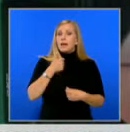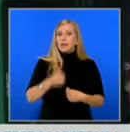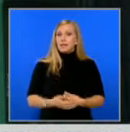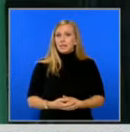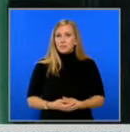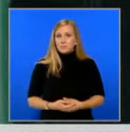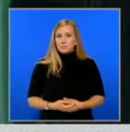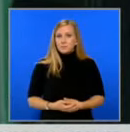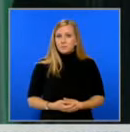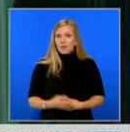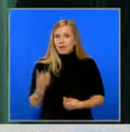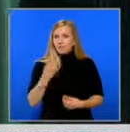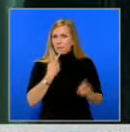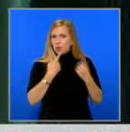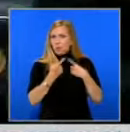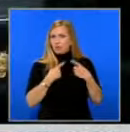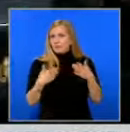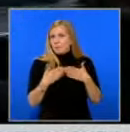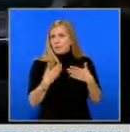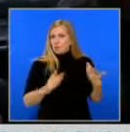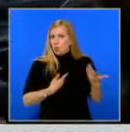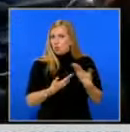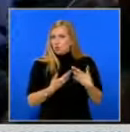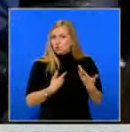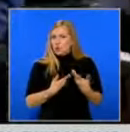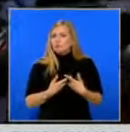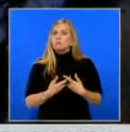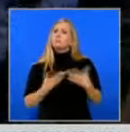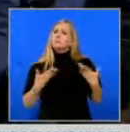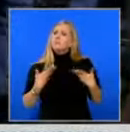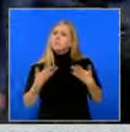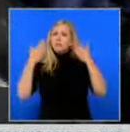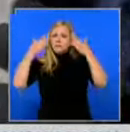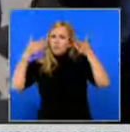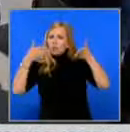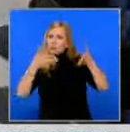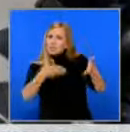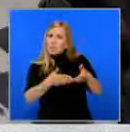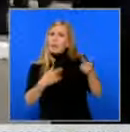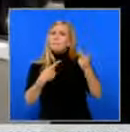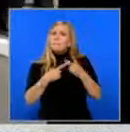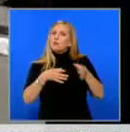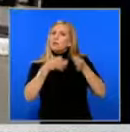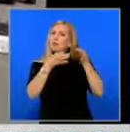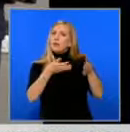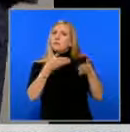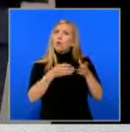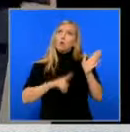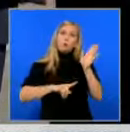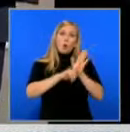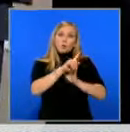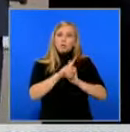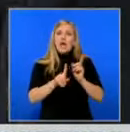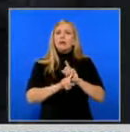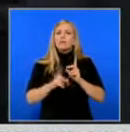изолация и двамата говореха за близките си отношения старателно искаха да фокусират медийното внимание върху космоса а не